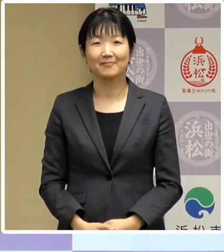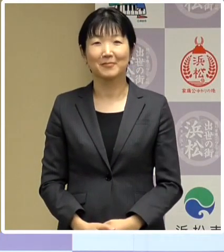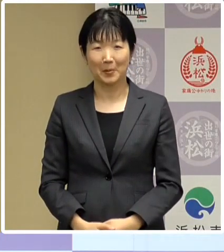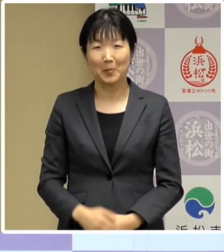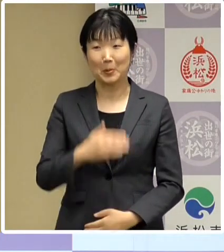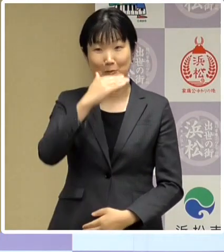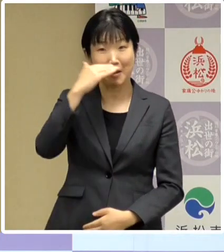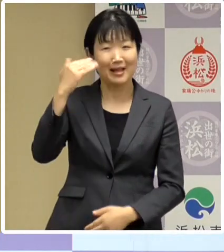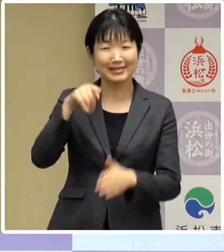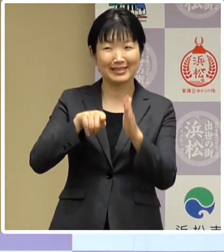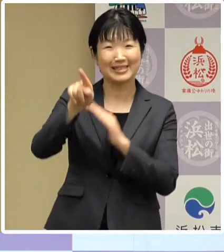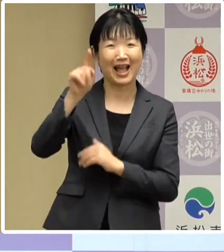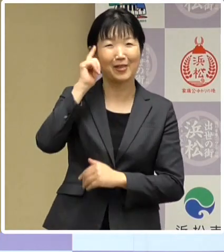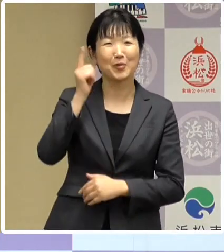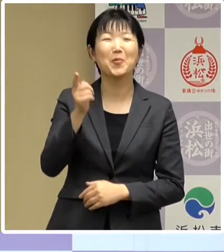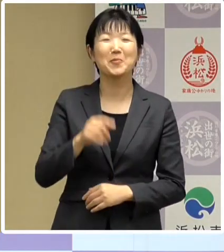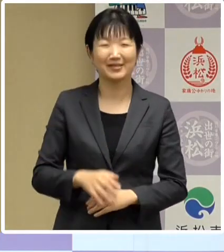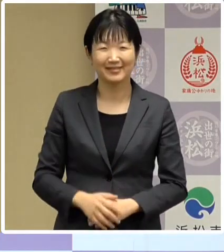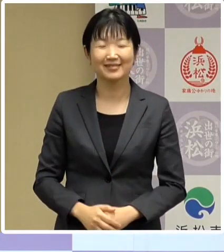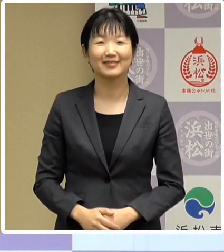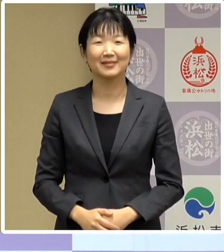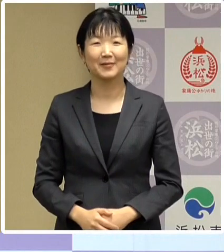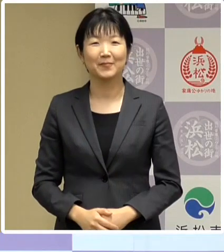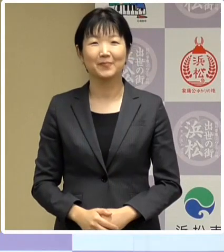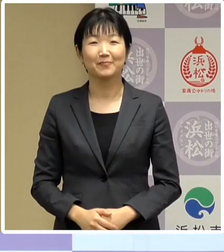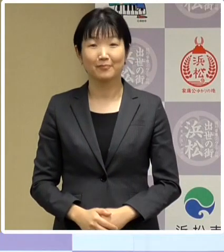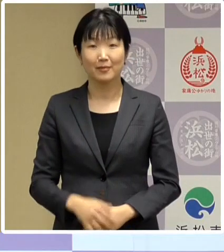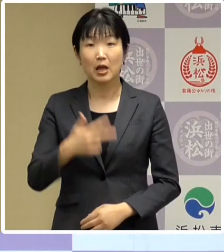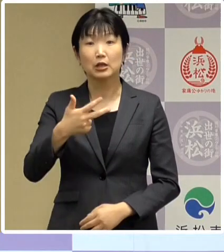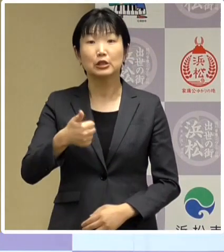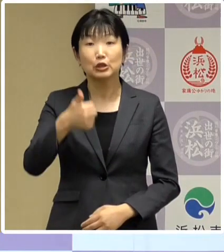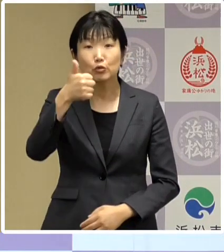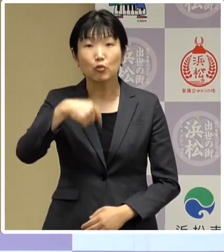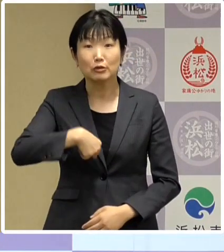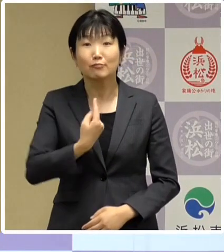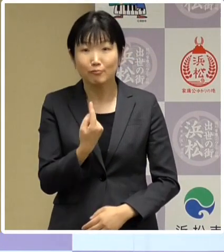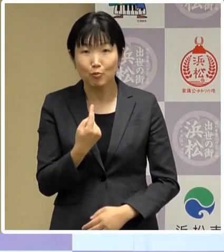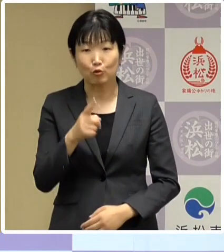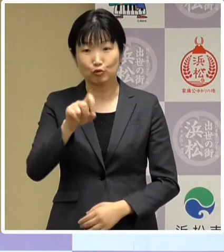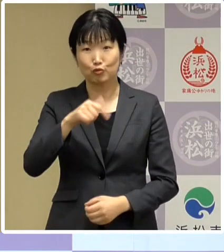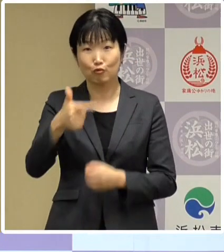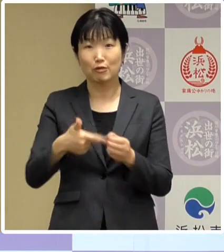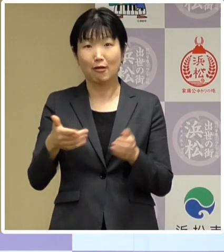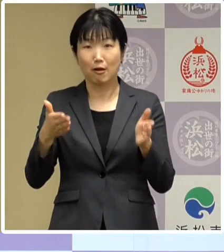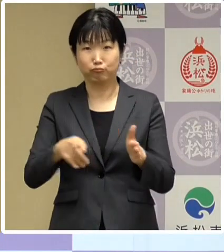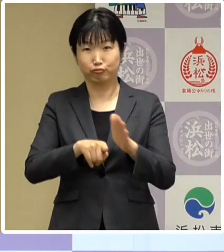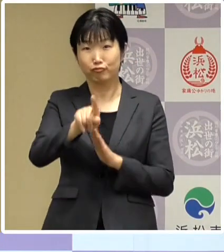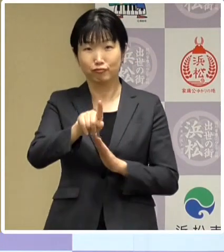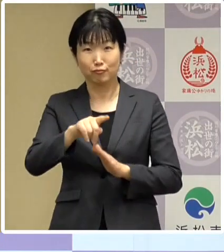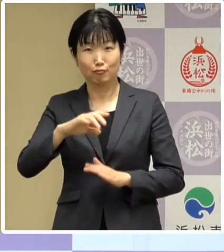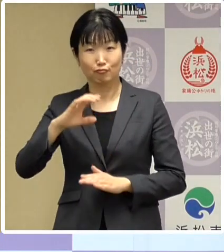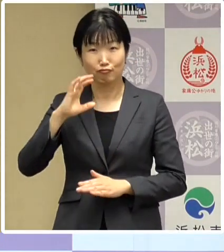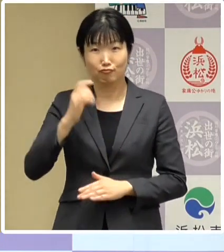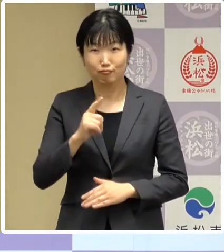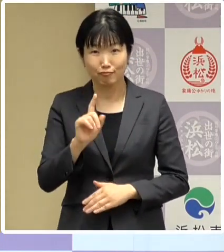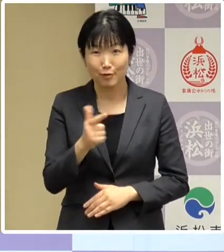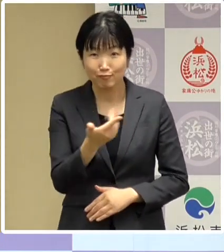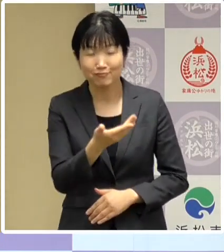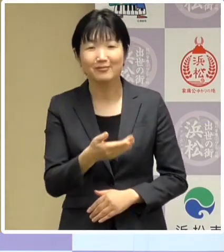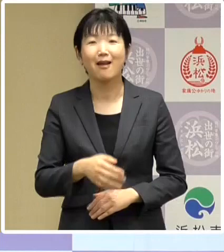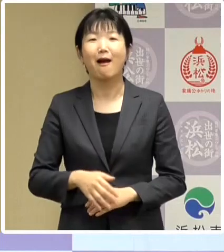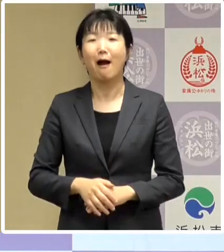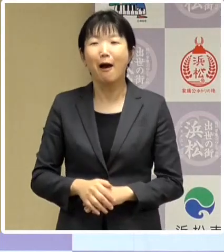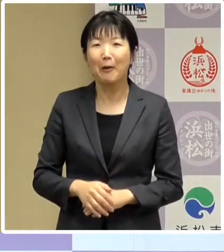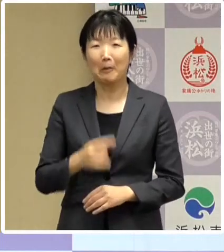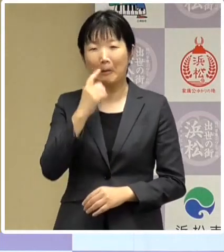はい、素晴らしいリーダーだというふうに思いました。 この辺は市長ご自身も16年間意識されてきたところは、 どこまでこの